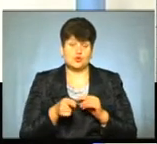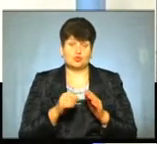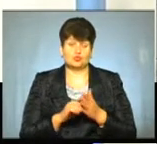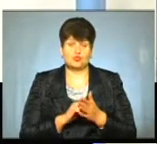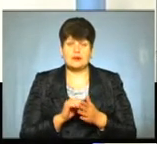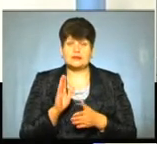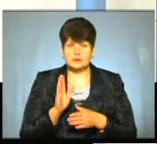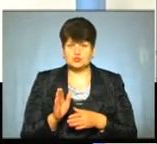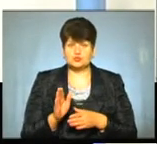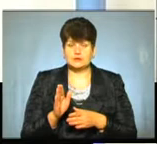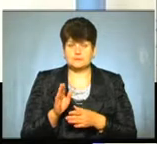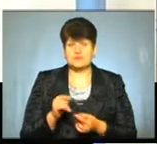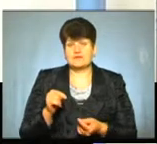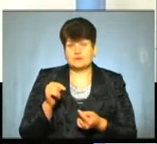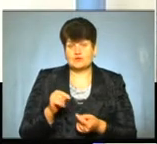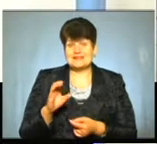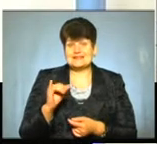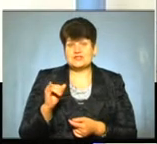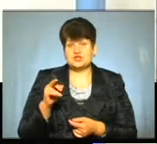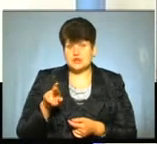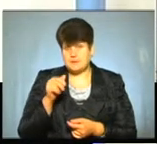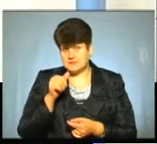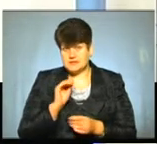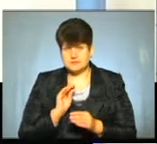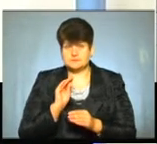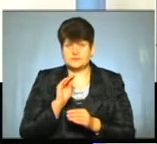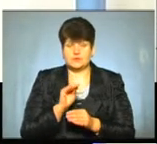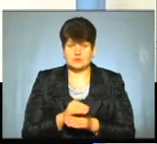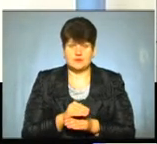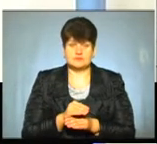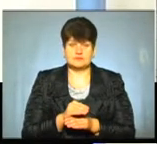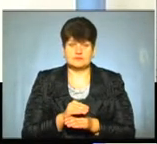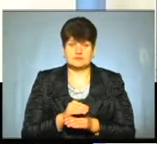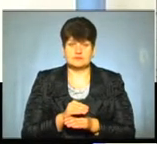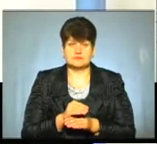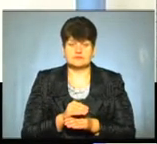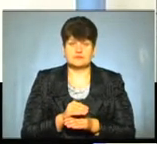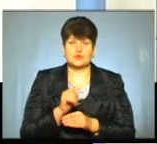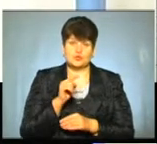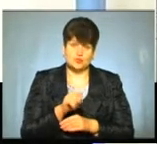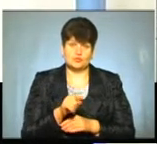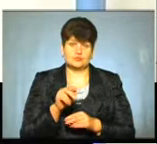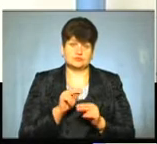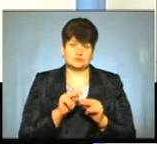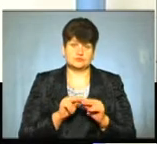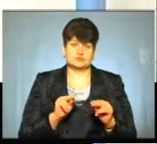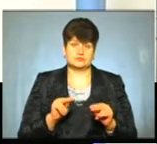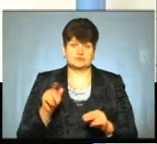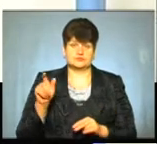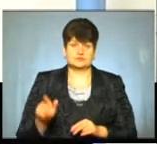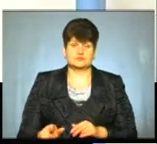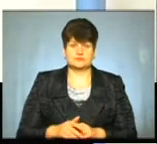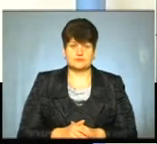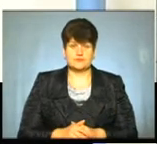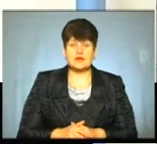документа буде, відповідно, з січня місяця вже встановлена доплата тому чи іншому педагогічному